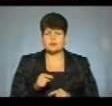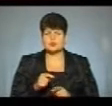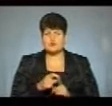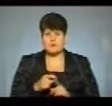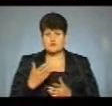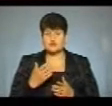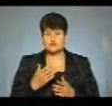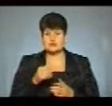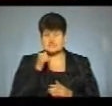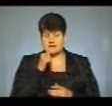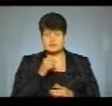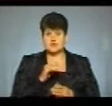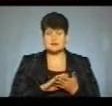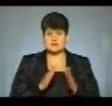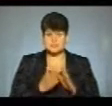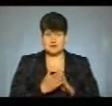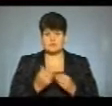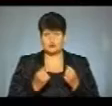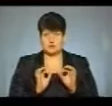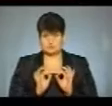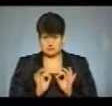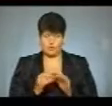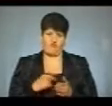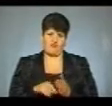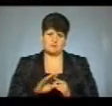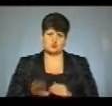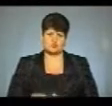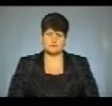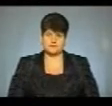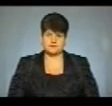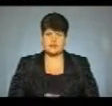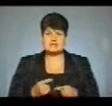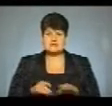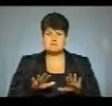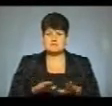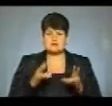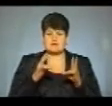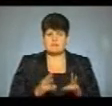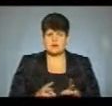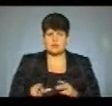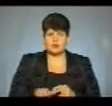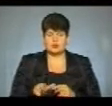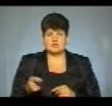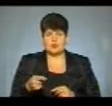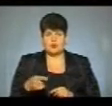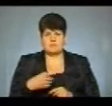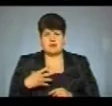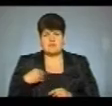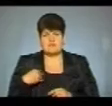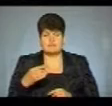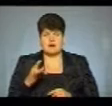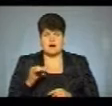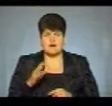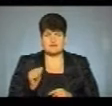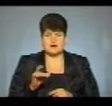стан водія нормалізується, його випишуть. Це місце аварії на дорозі Тернопіль-Львів-Рава-Руська в селі